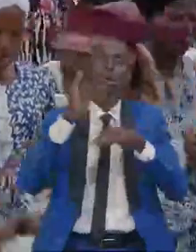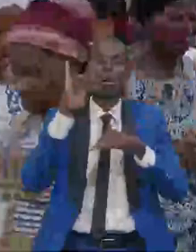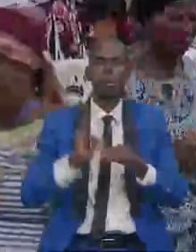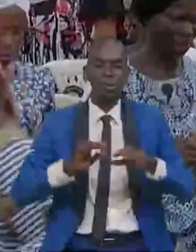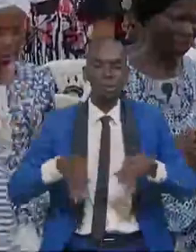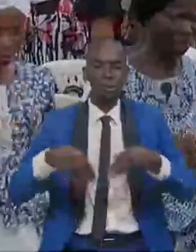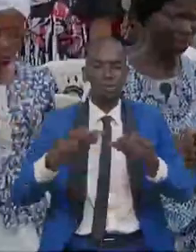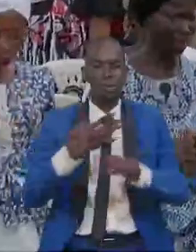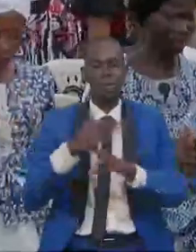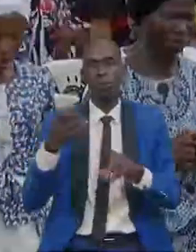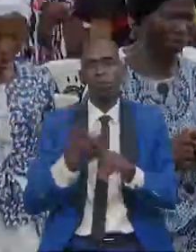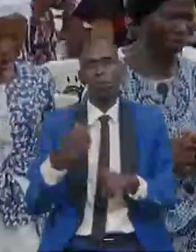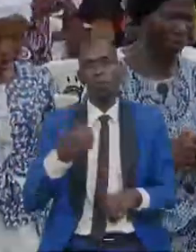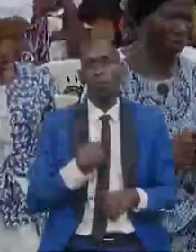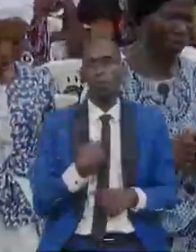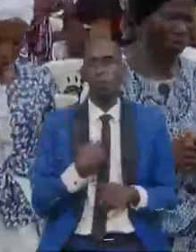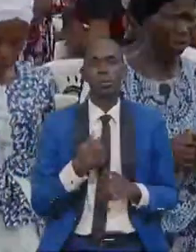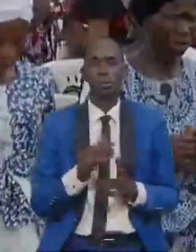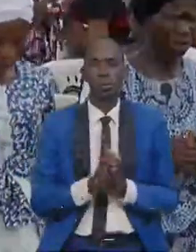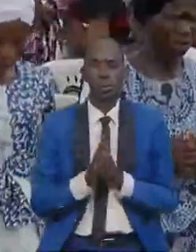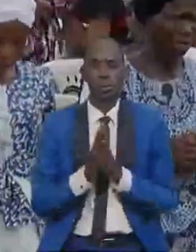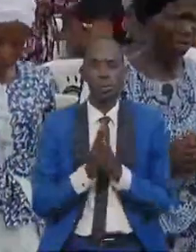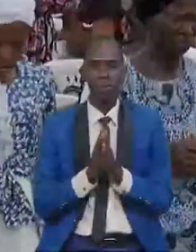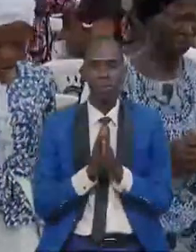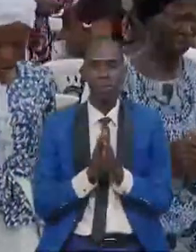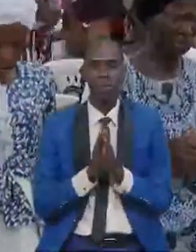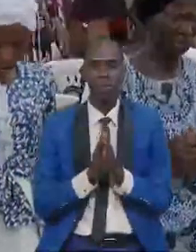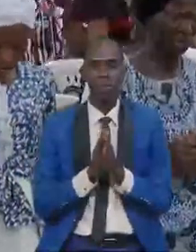d'enlever cette provision céleste de ma vie.